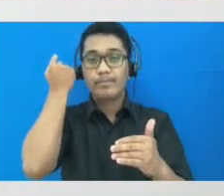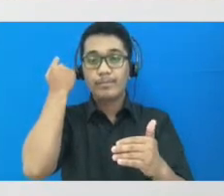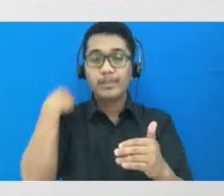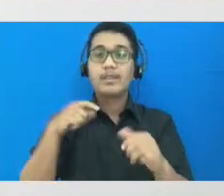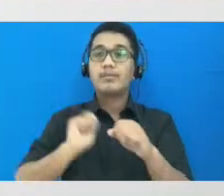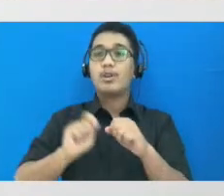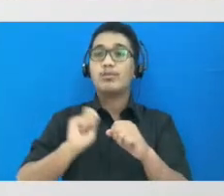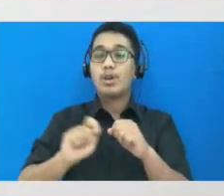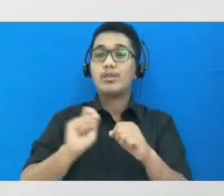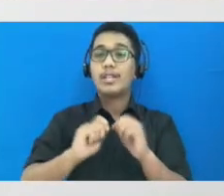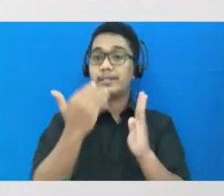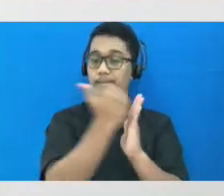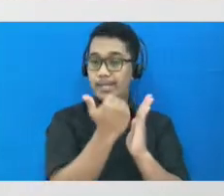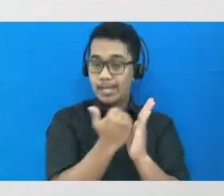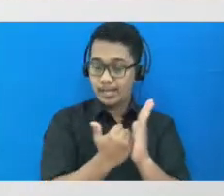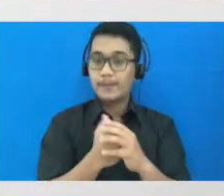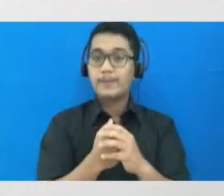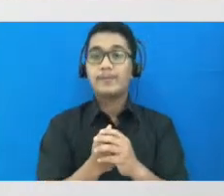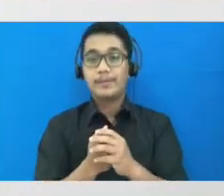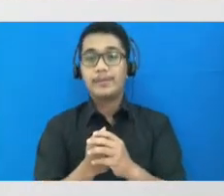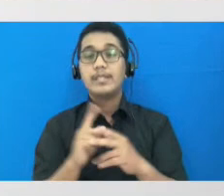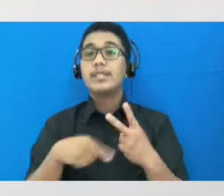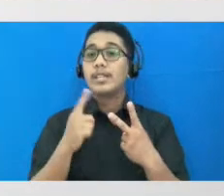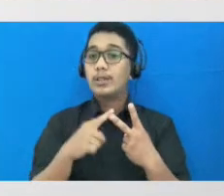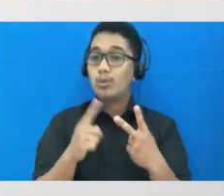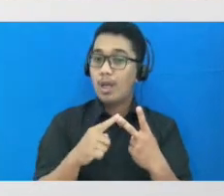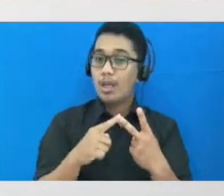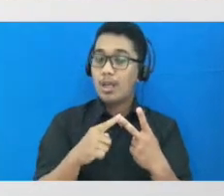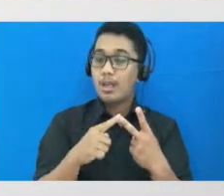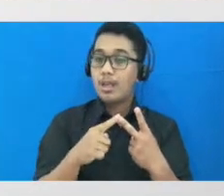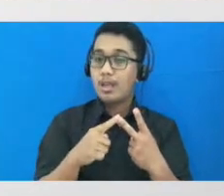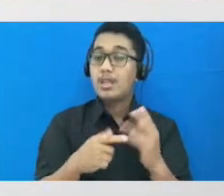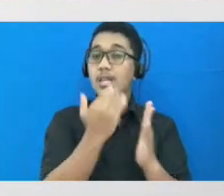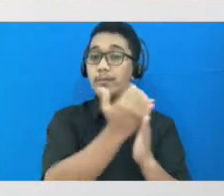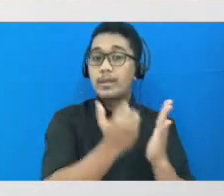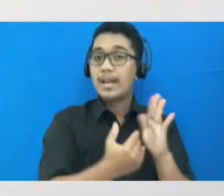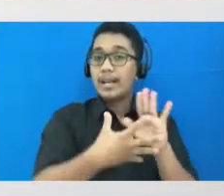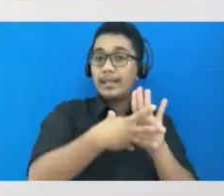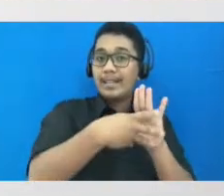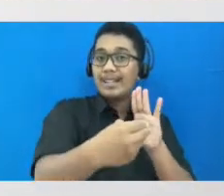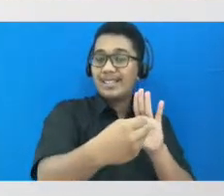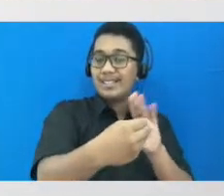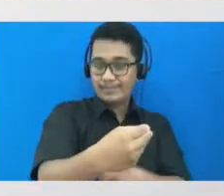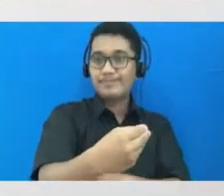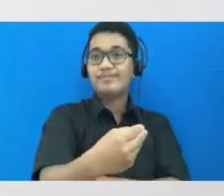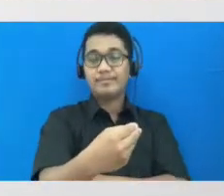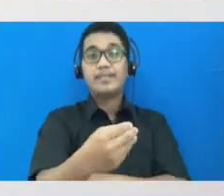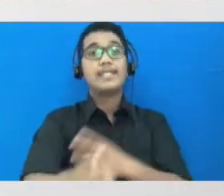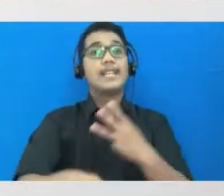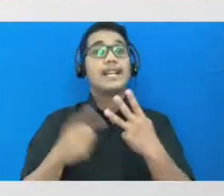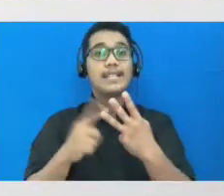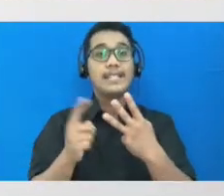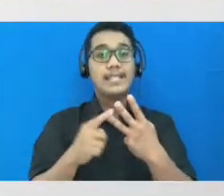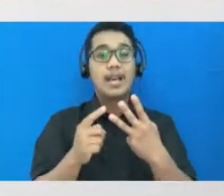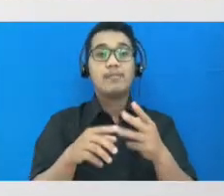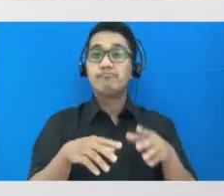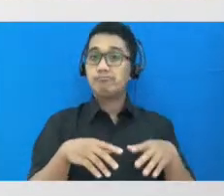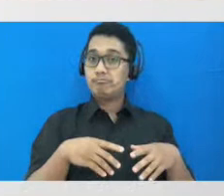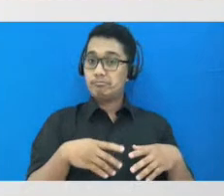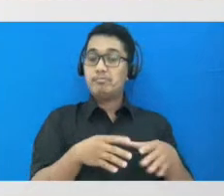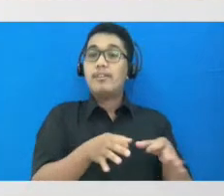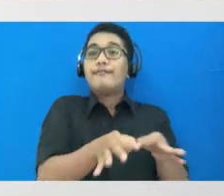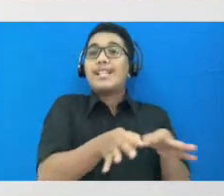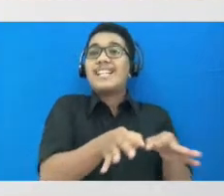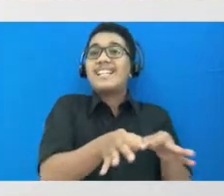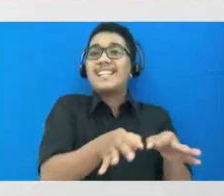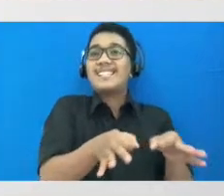atau pembentukan kebijakan. Yang kedua adalah implementasi kebijakan itu sendiri. Yang ketiga adalah memfasilitasi